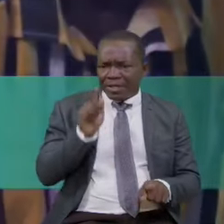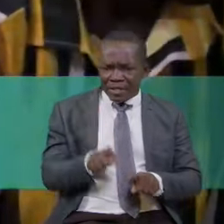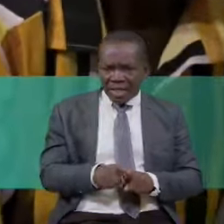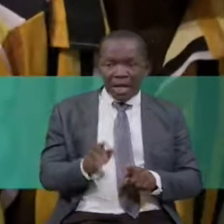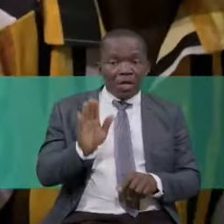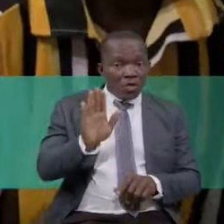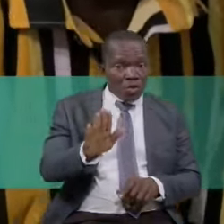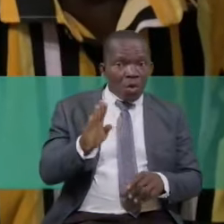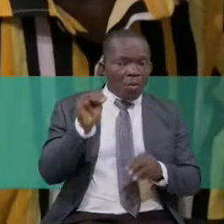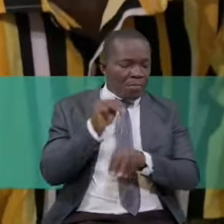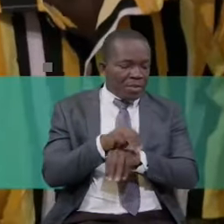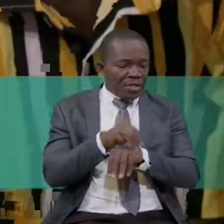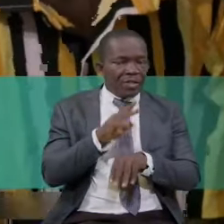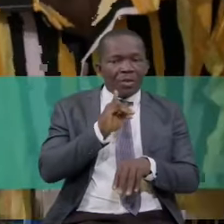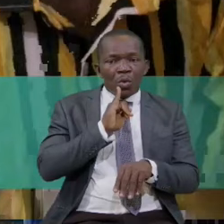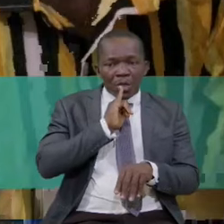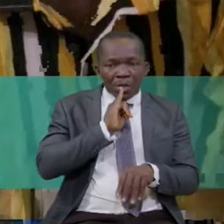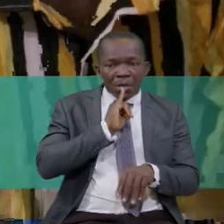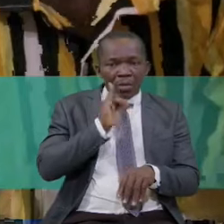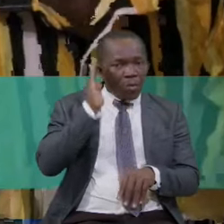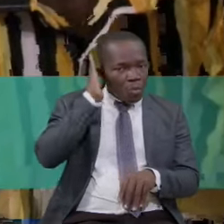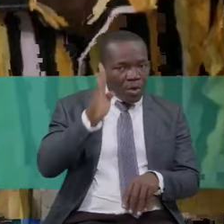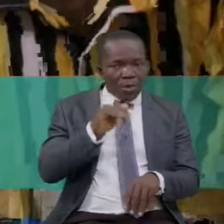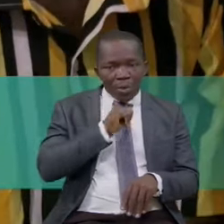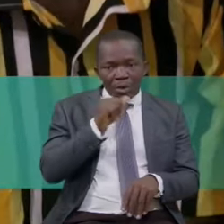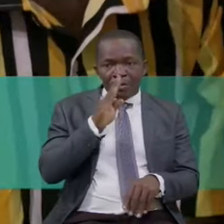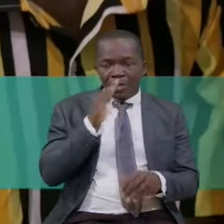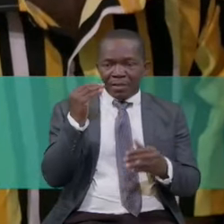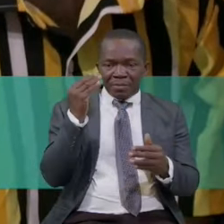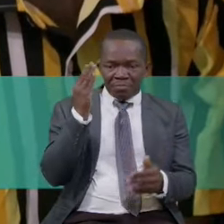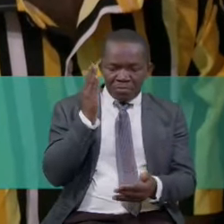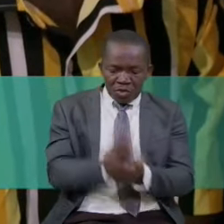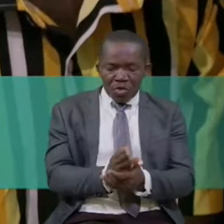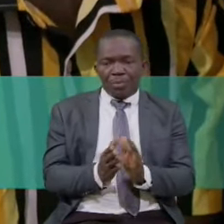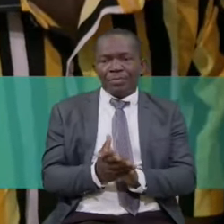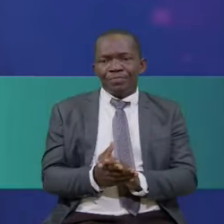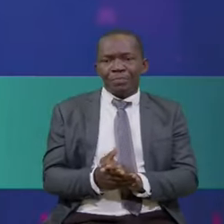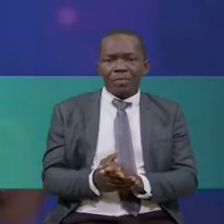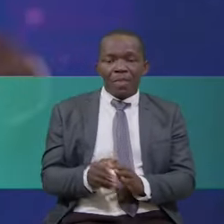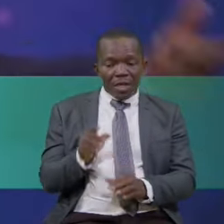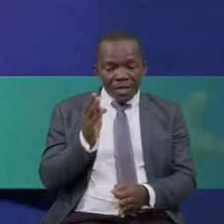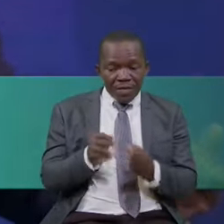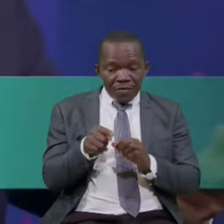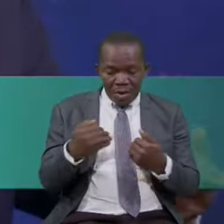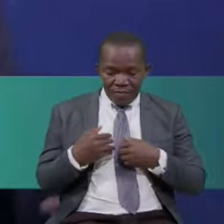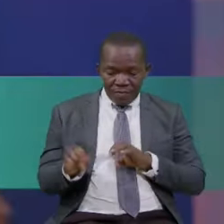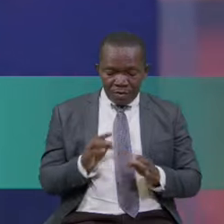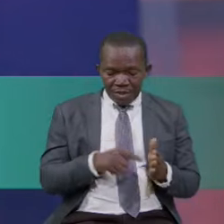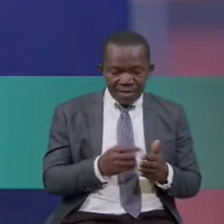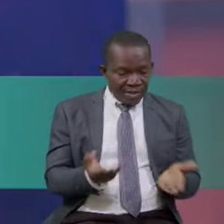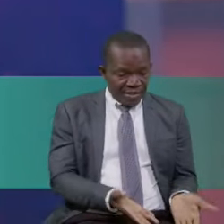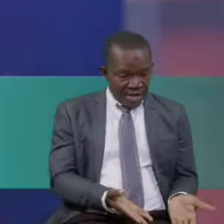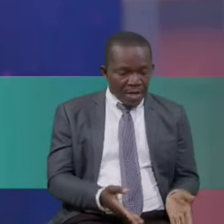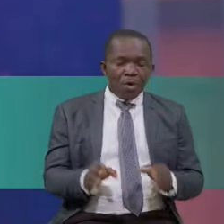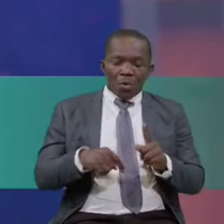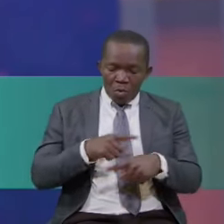pas limité tu l'as fait ici va et fais-le dans la ville suivante après ça va dans une